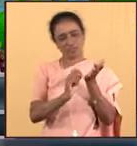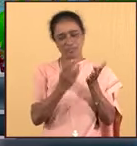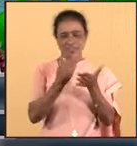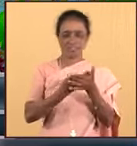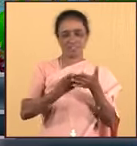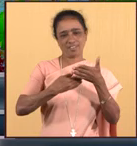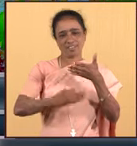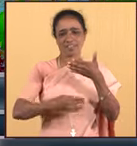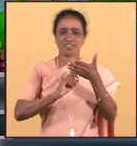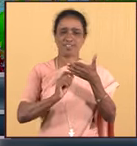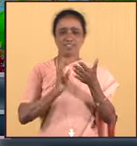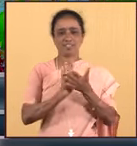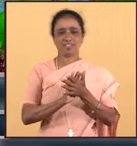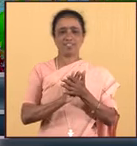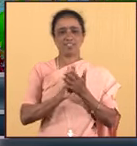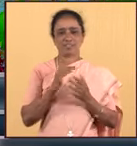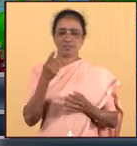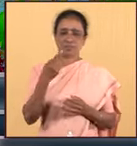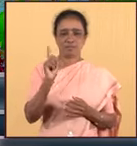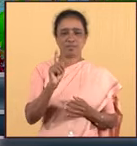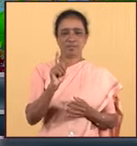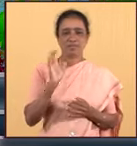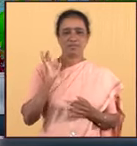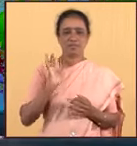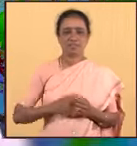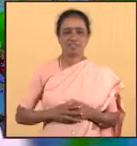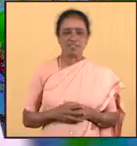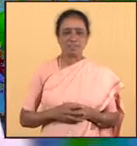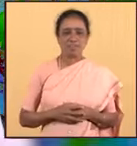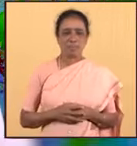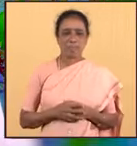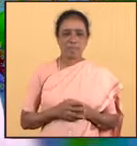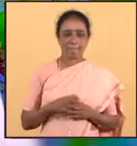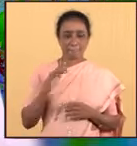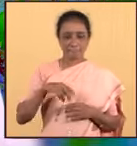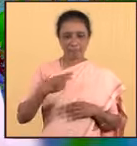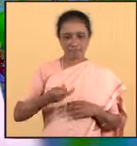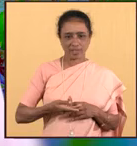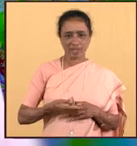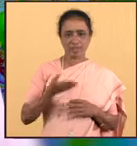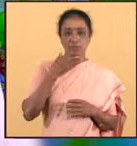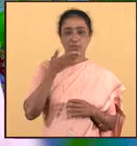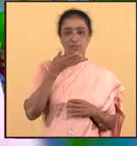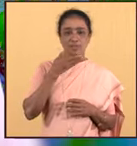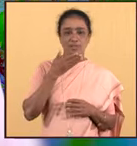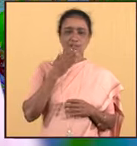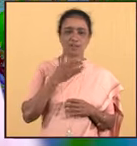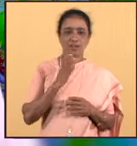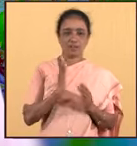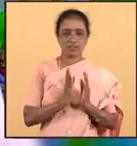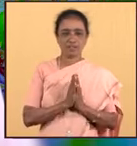ஆம். சரி, சரியான பதில். ஆம் என்று, ஆம் என்பது சரியான பதில், ஏற்றுக்கொள்ளப்பட்டது. அடுத்த ஒரு துணை